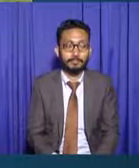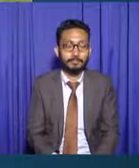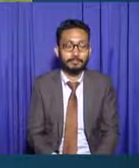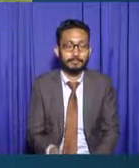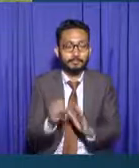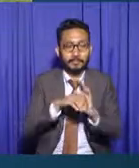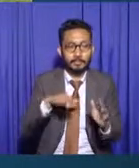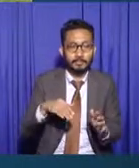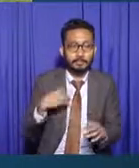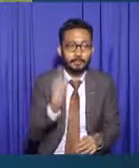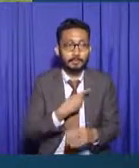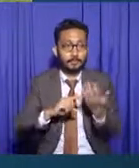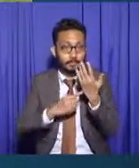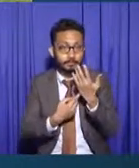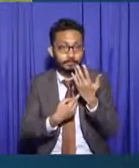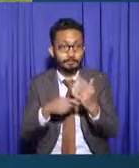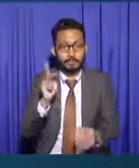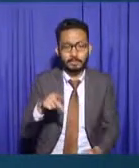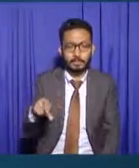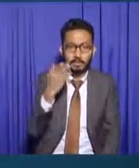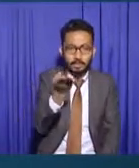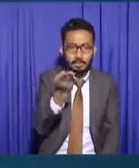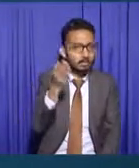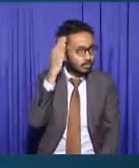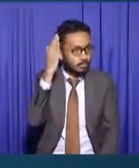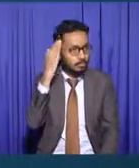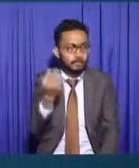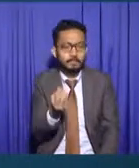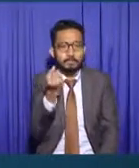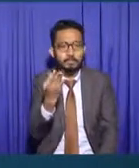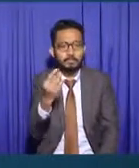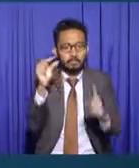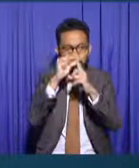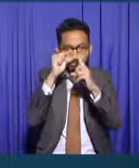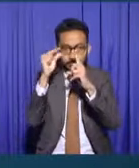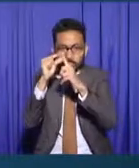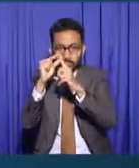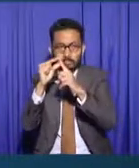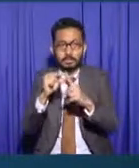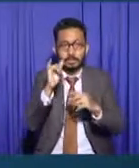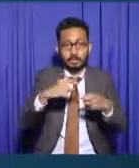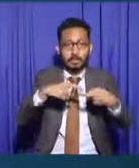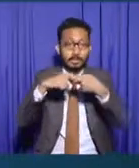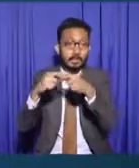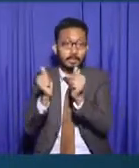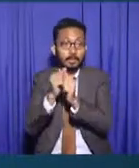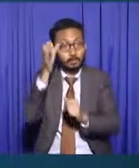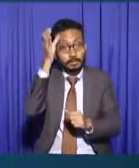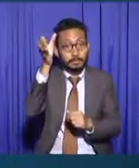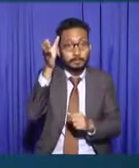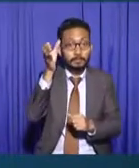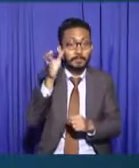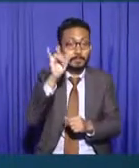sebelum kita mulaikan pastikan anda tahu beberapa tema yang berkaitan konsep